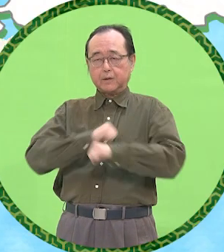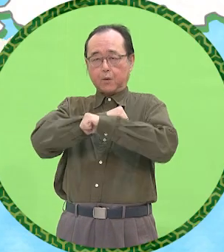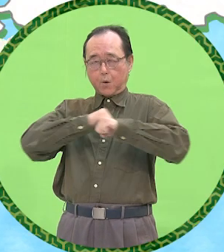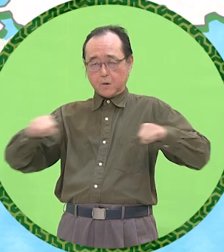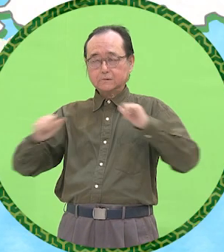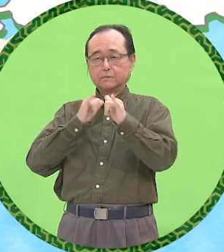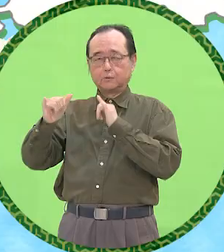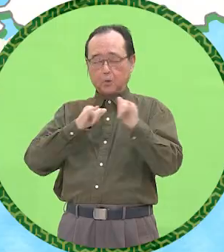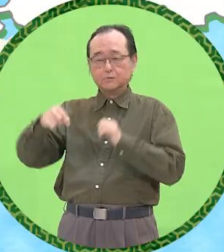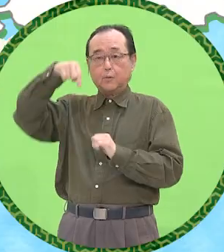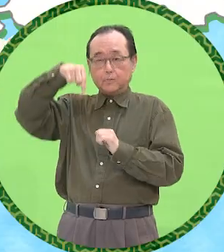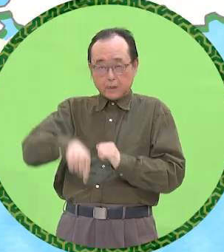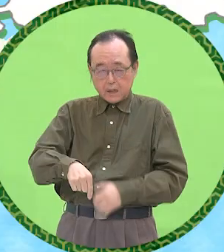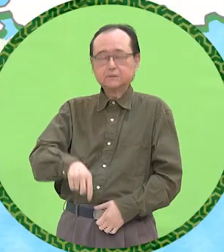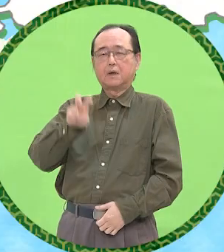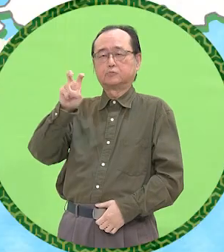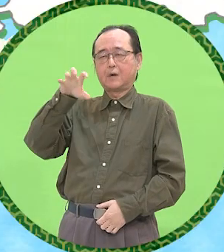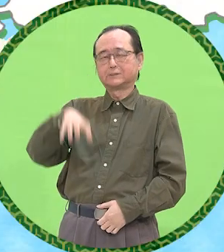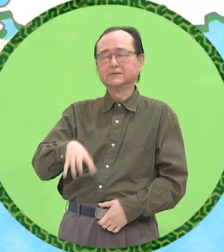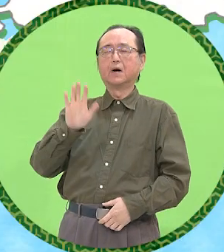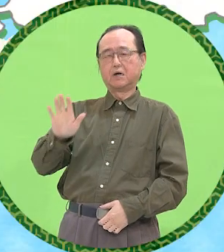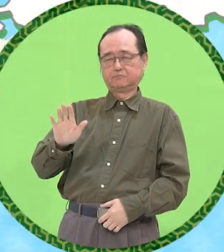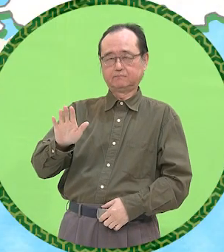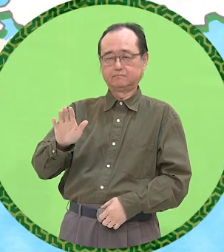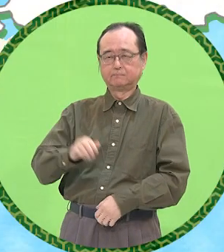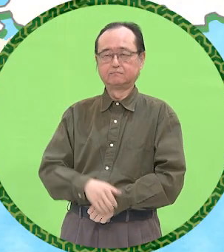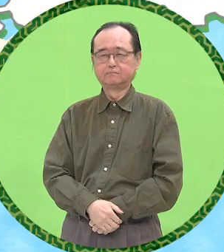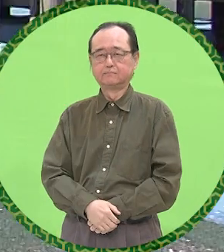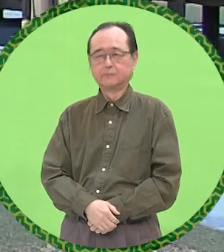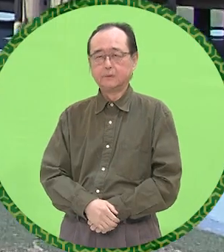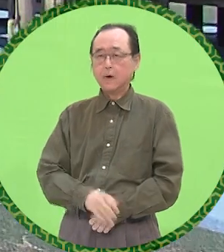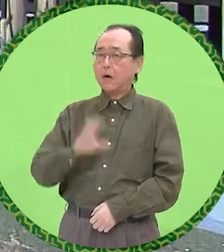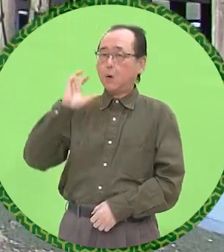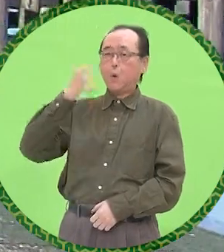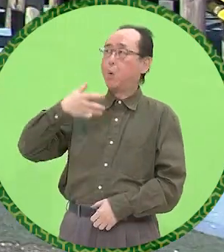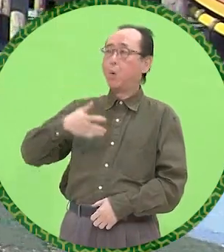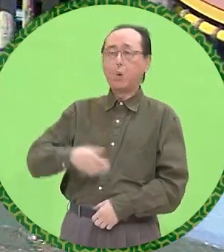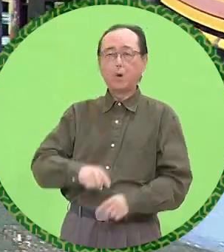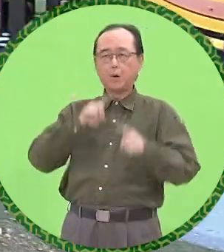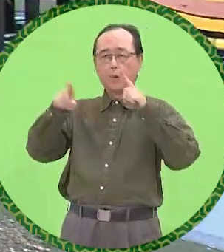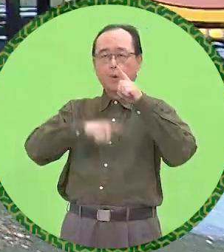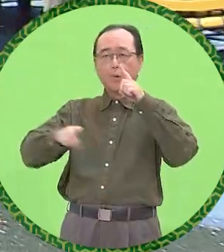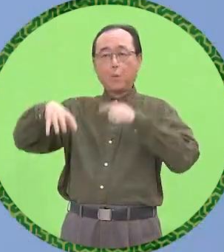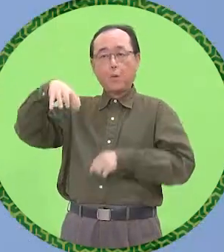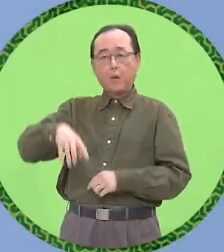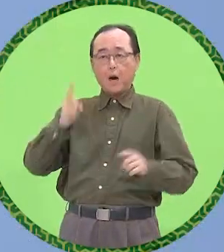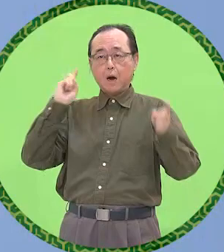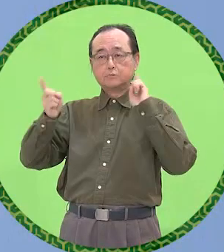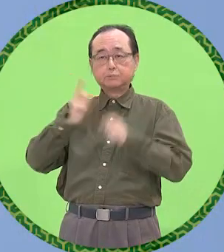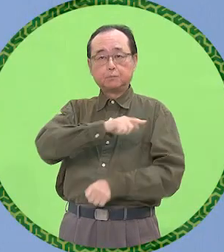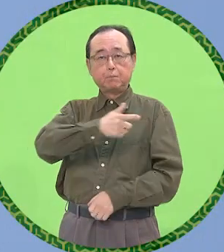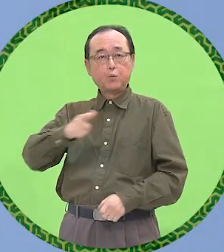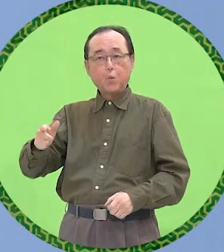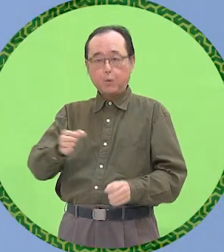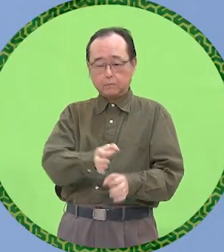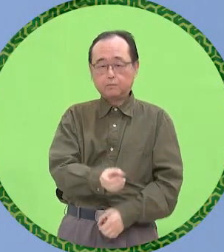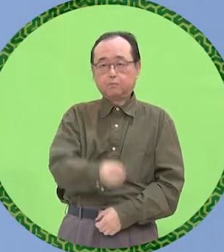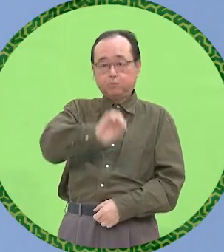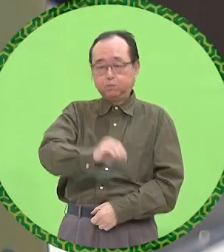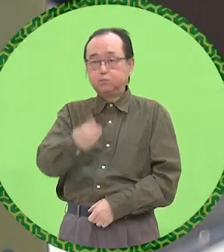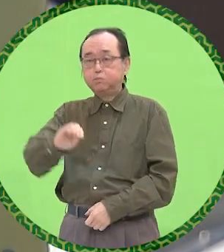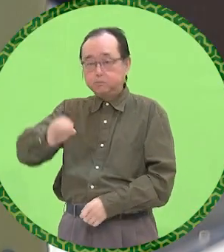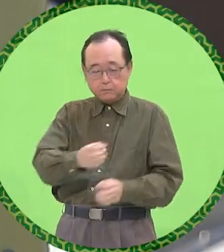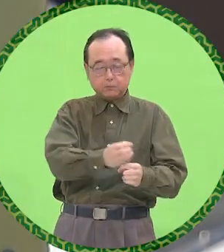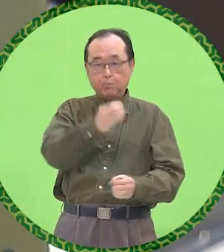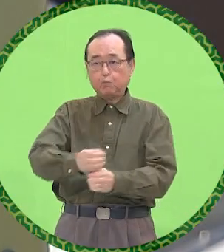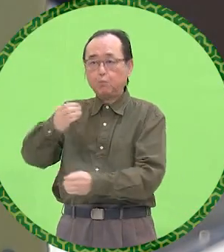やってきたのは広島広域都市圏の一つ、廿日市市。 わあ、すごい。この公園の遊具、い